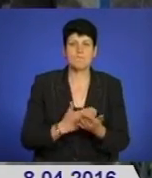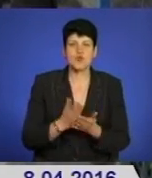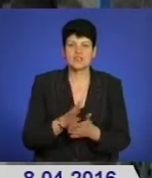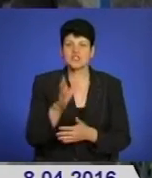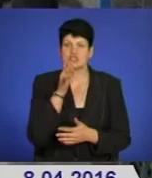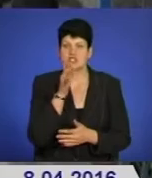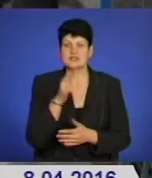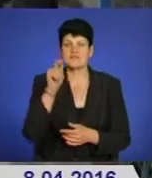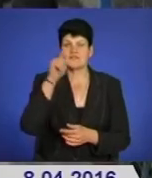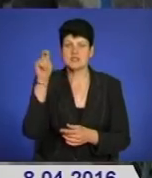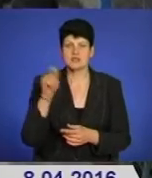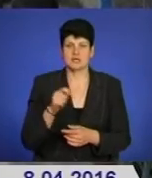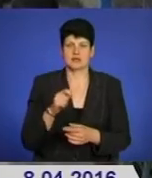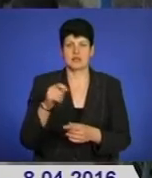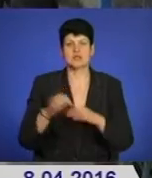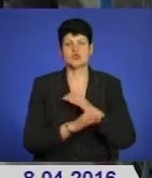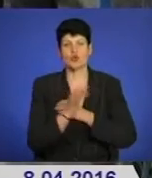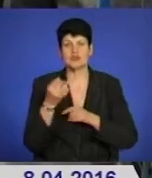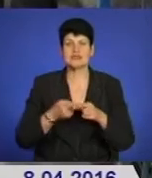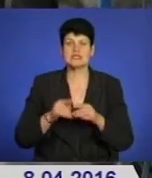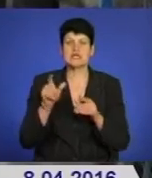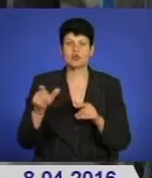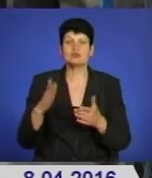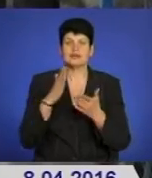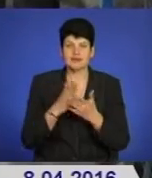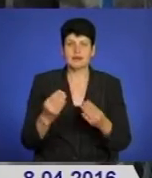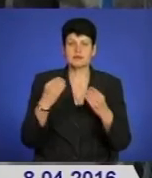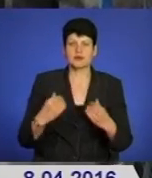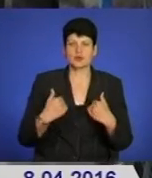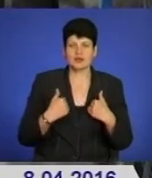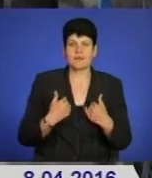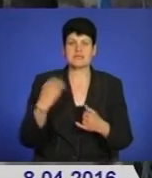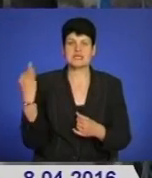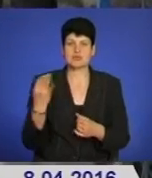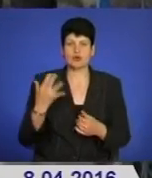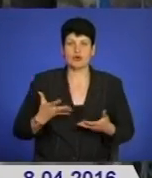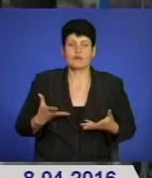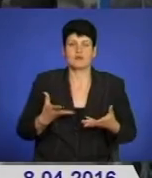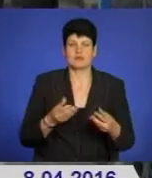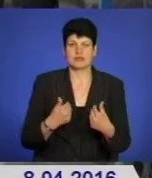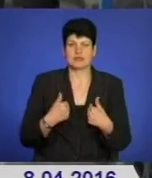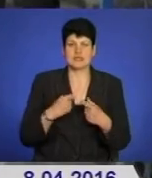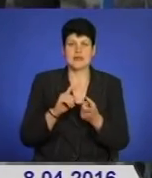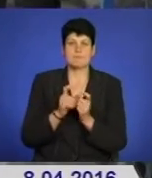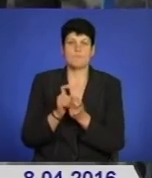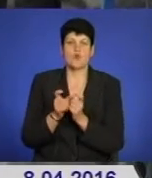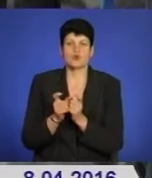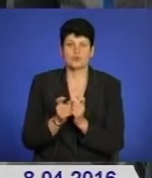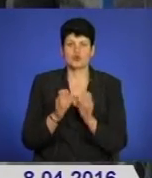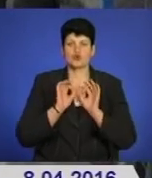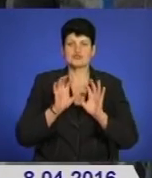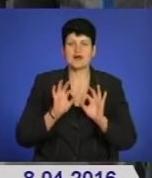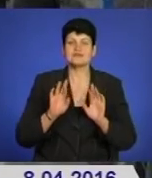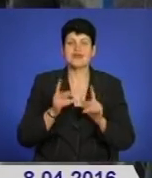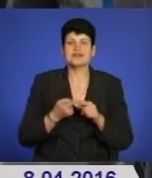час військової агресії на Сході, такі люди ще є і нам передають історію, надихають нас на боротьбу і розказують, як це